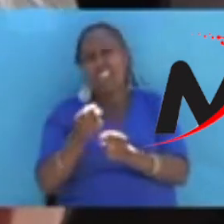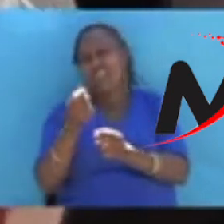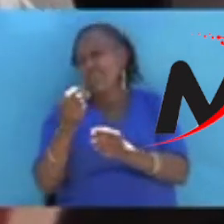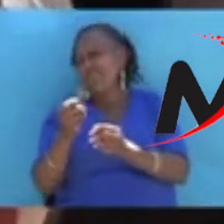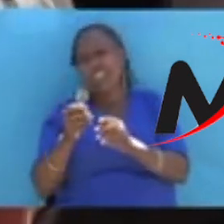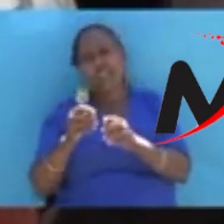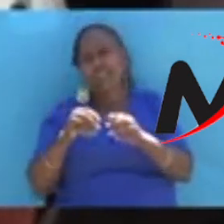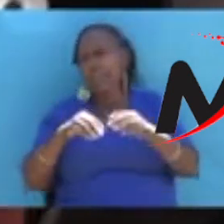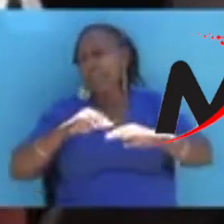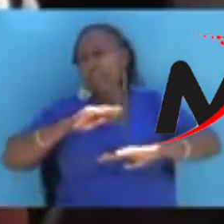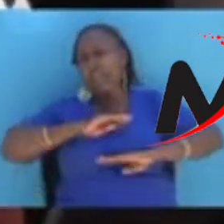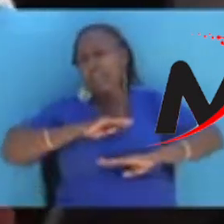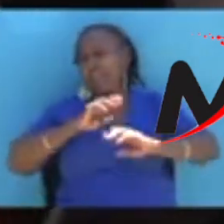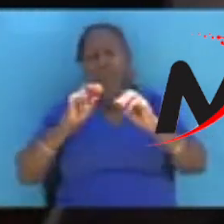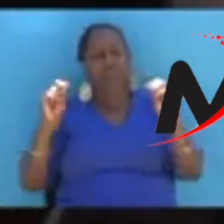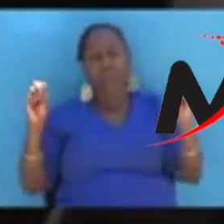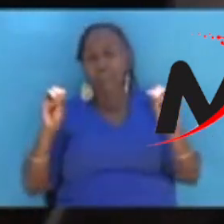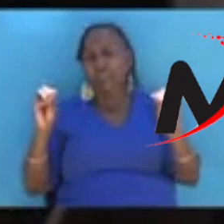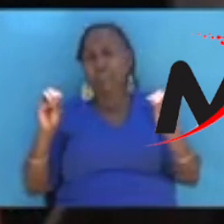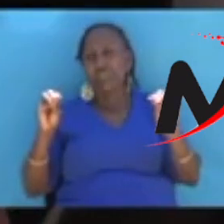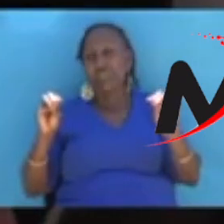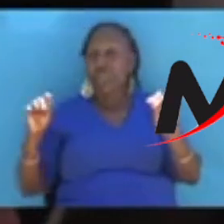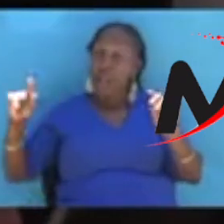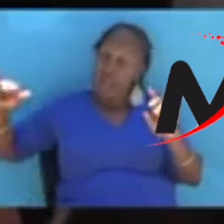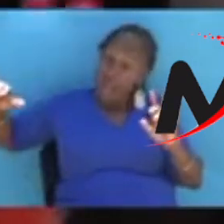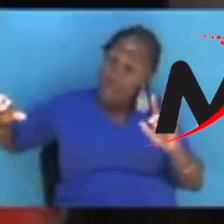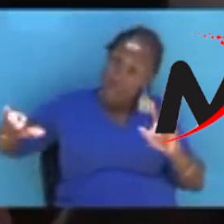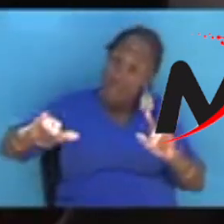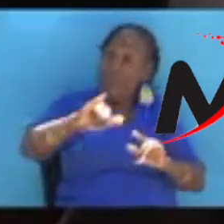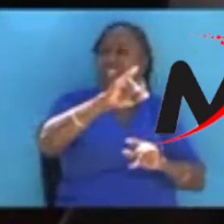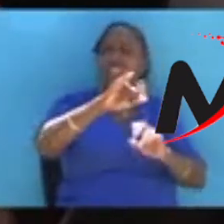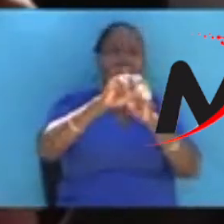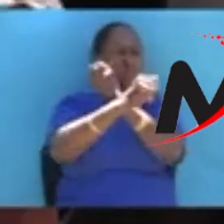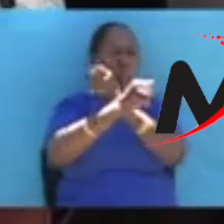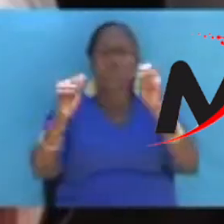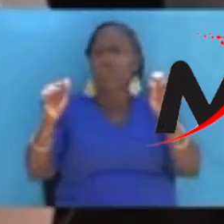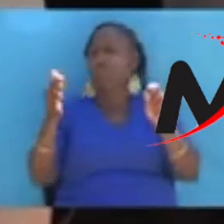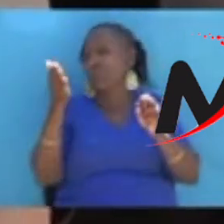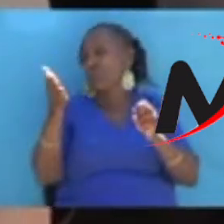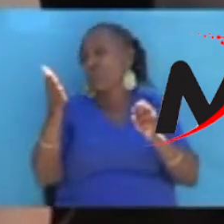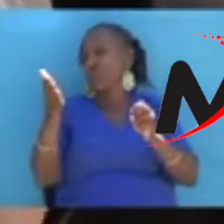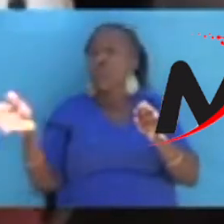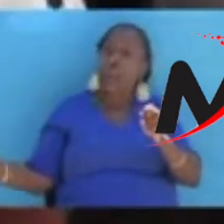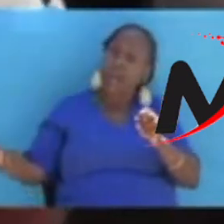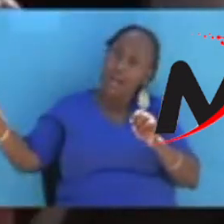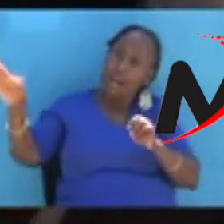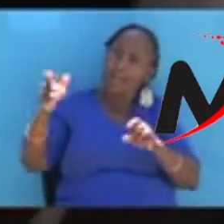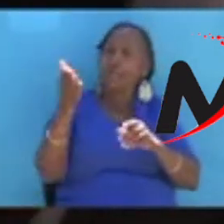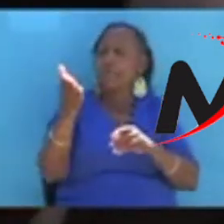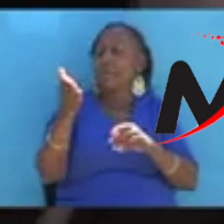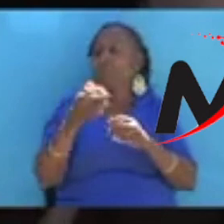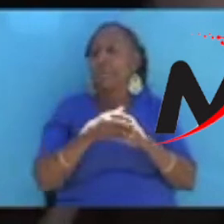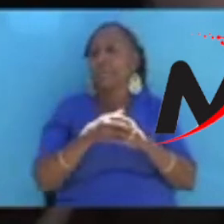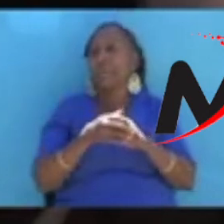pia vile kumetengenezwa, ndege haziwezi kuja huko zile walikuwa wanataka. Nimeongea na ndugu yangu hapa,